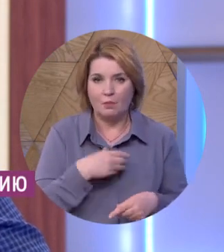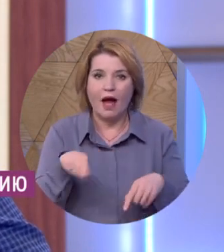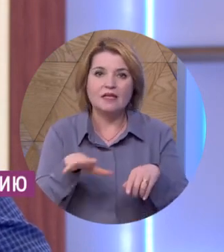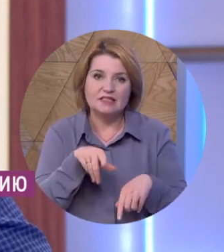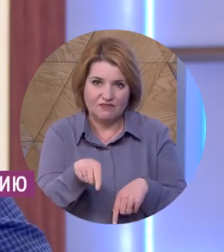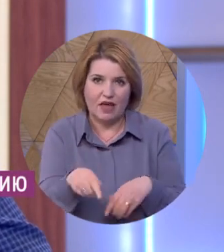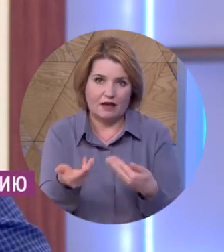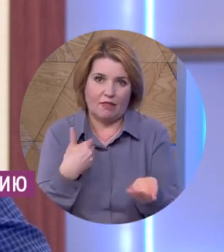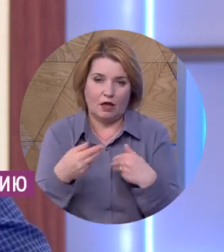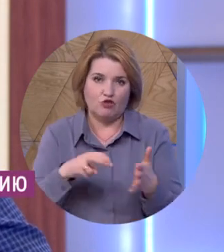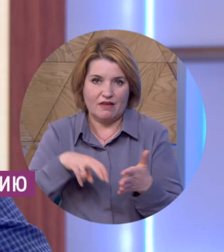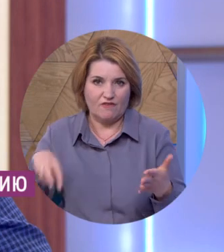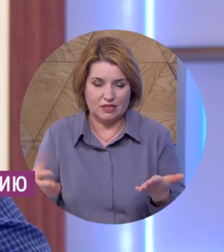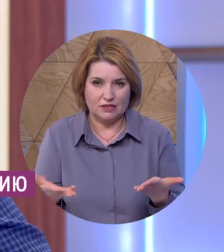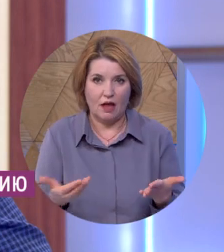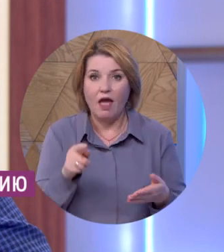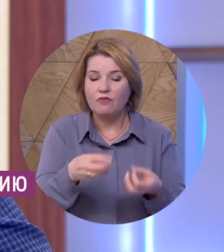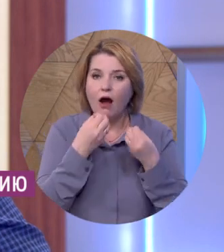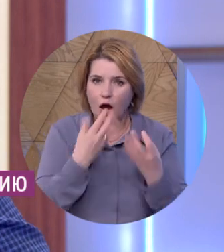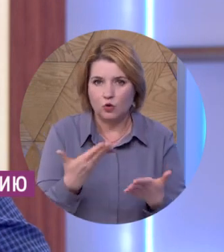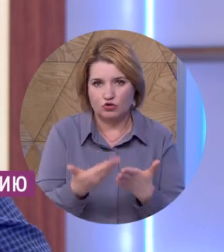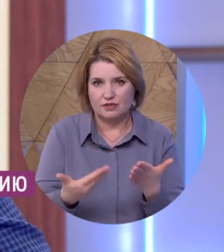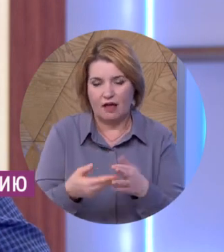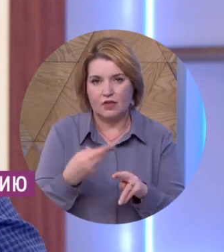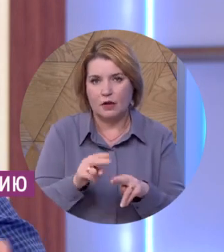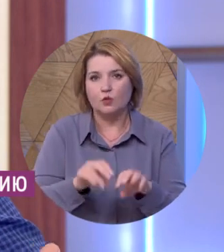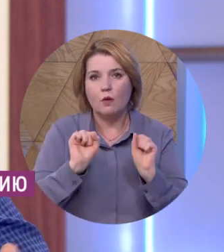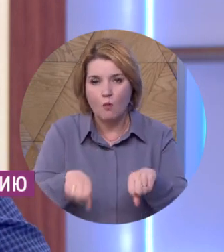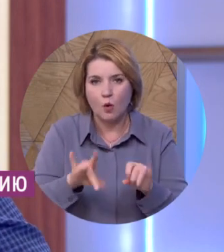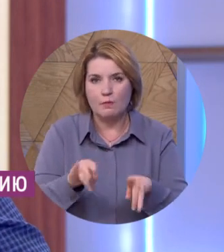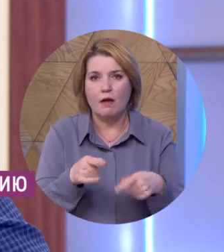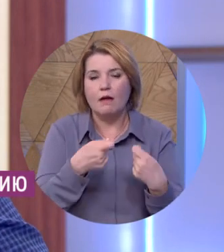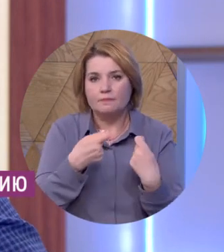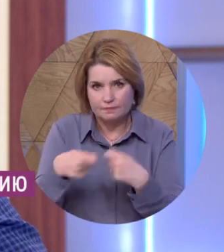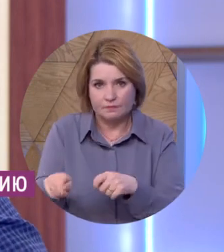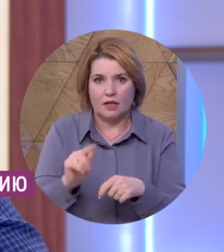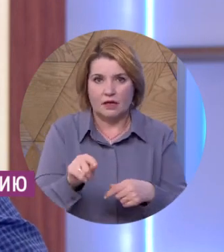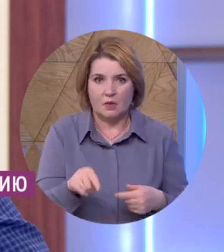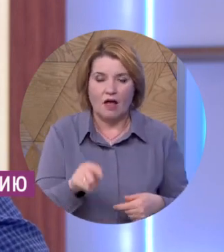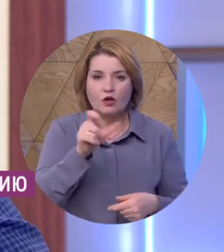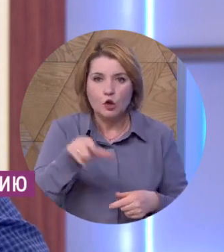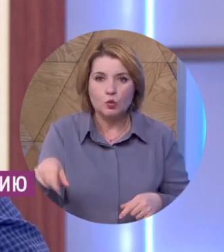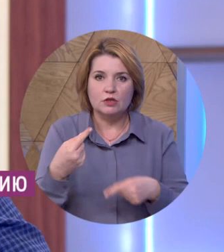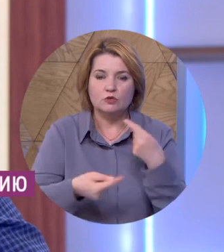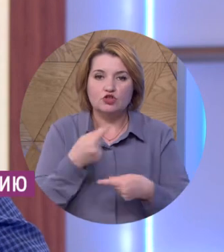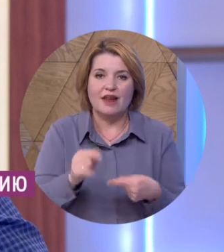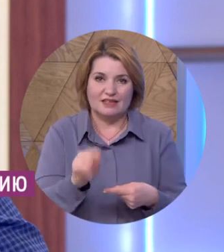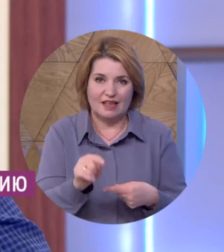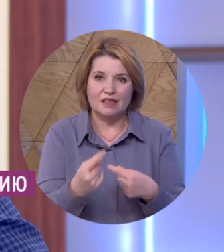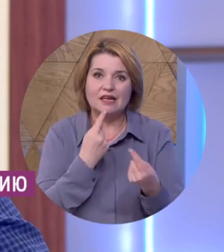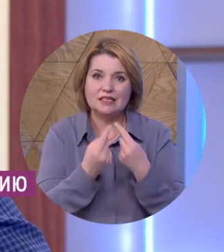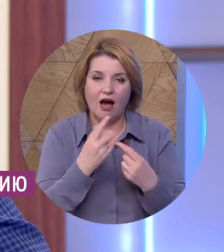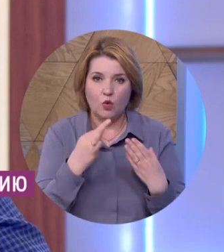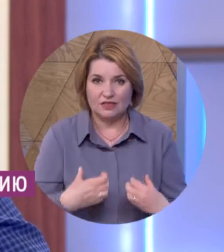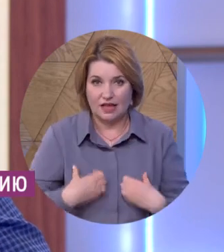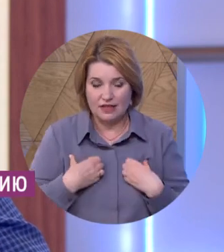такая действительно хороший совет, который мог бы позволить многим людям через понимание своего страха, через вот этот разговор со своим страхом, перестать